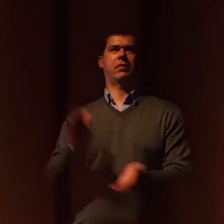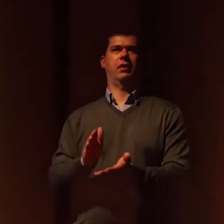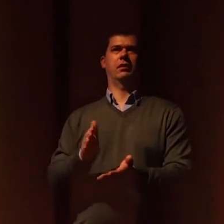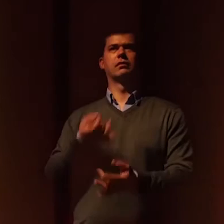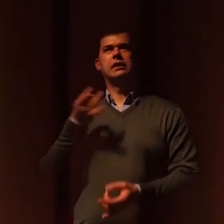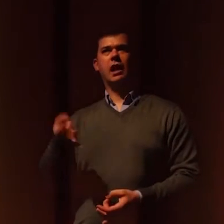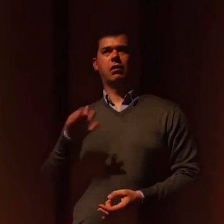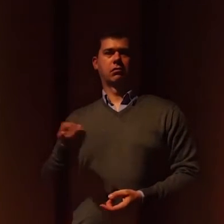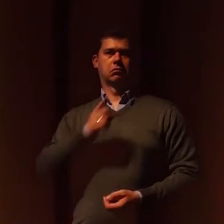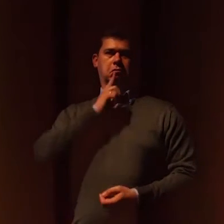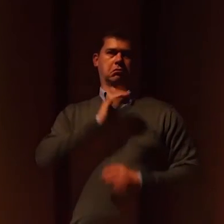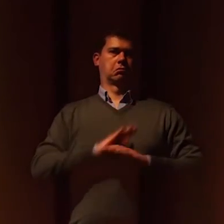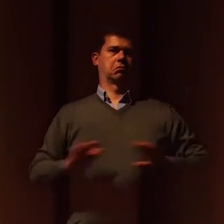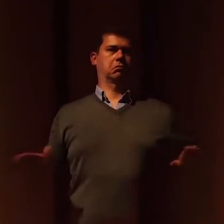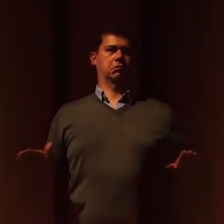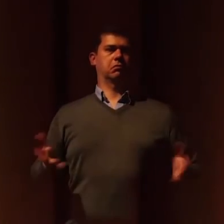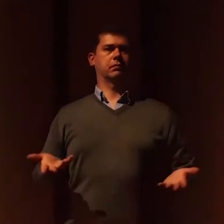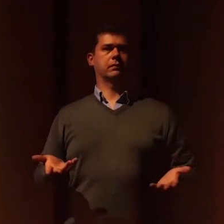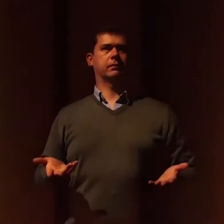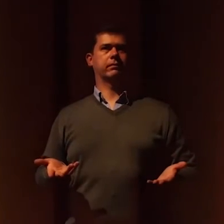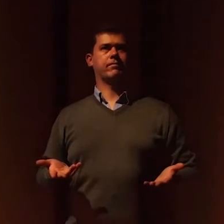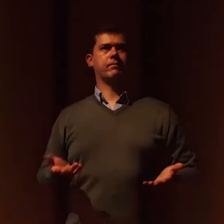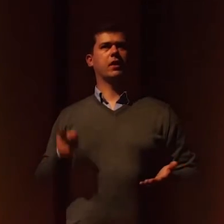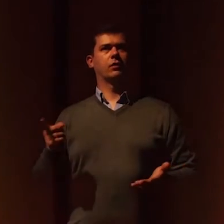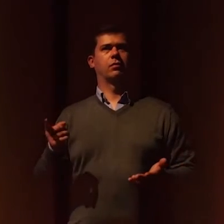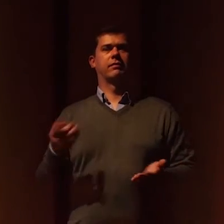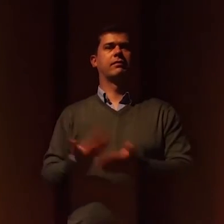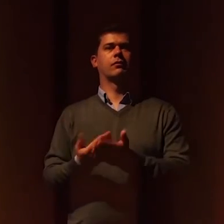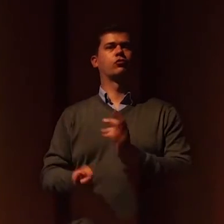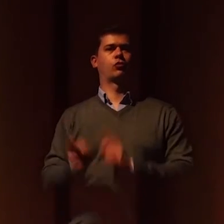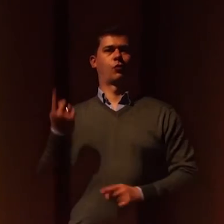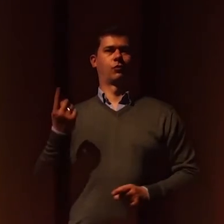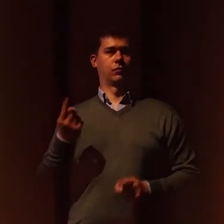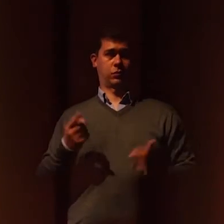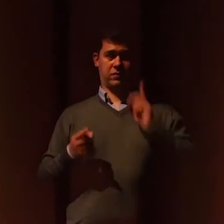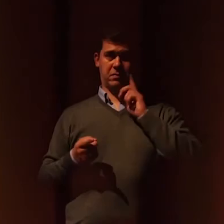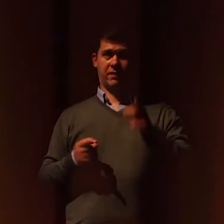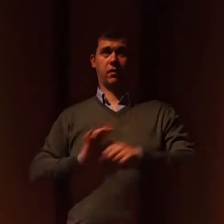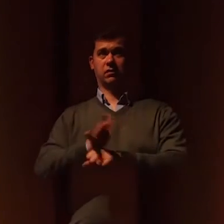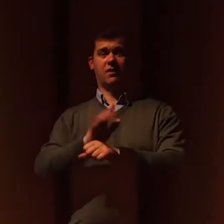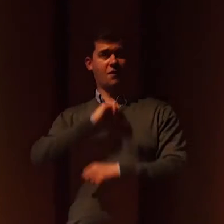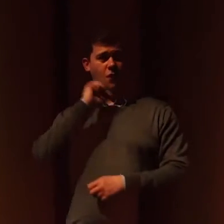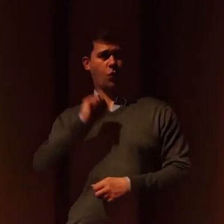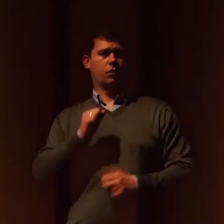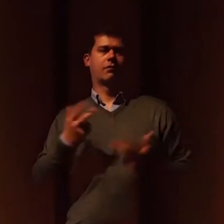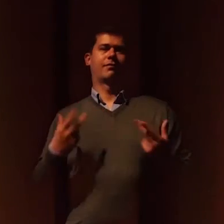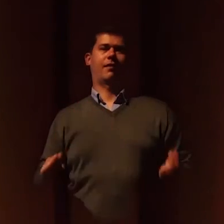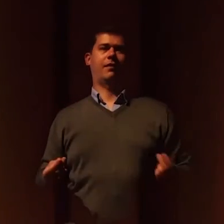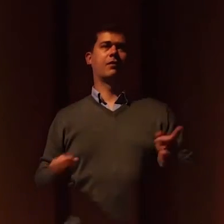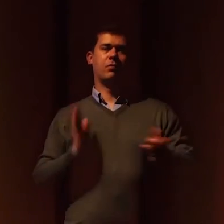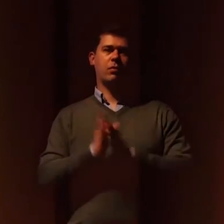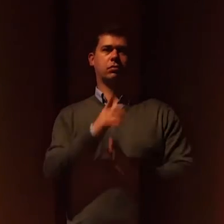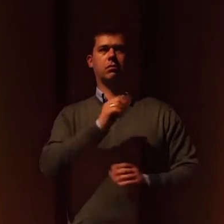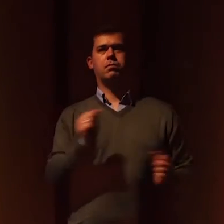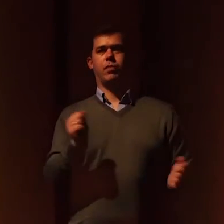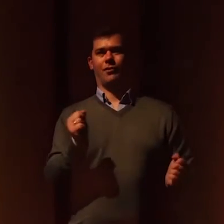wpływających z powodu dyskryminacji przecież nie polega nie wynika z tego że ludzie nie są w Polsce